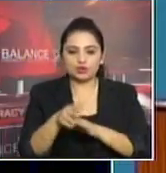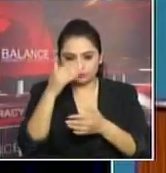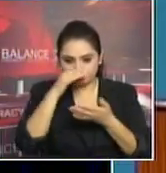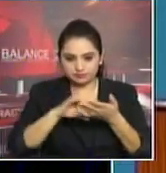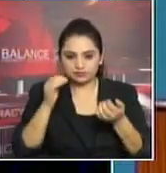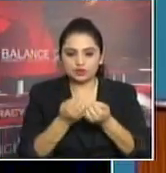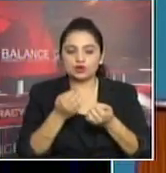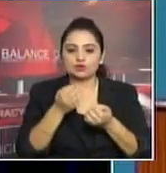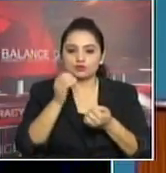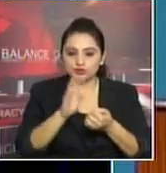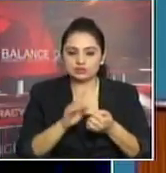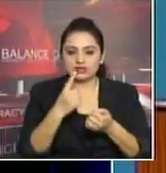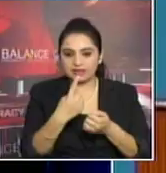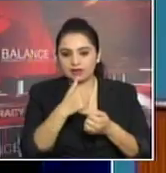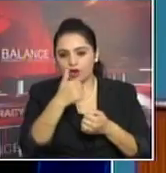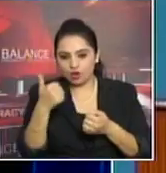सकुन्,